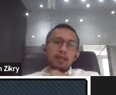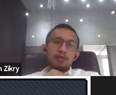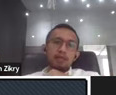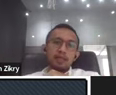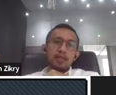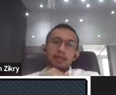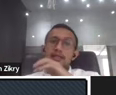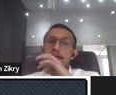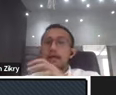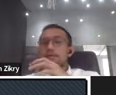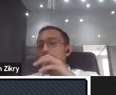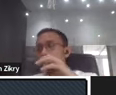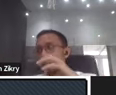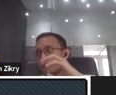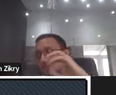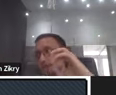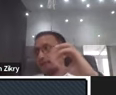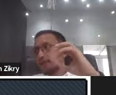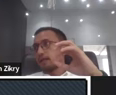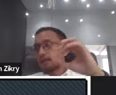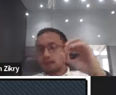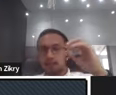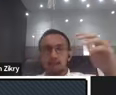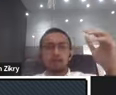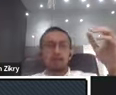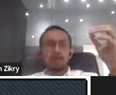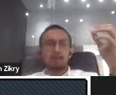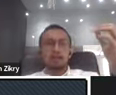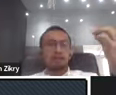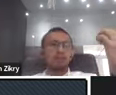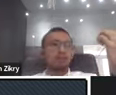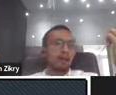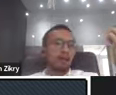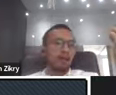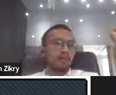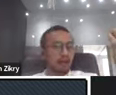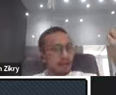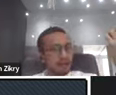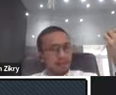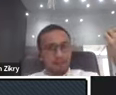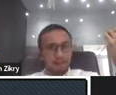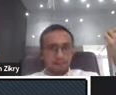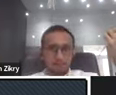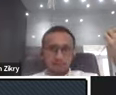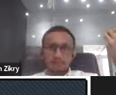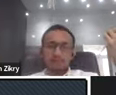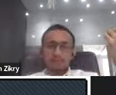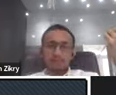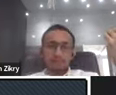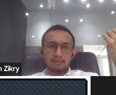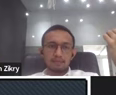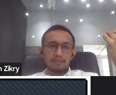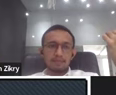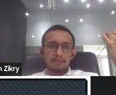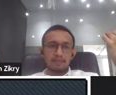Selanjutnya beberapa isu penting yang ini saya akan bahas sekilas-sekilas saja karena kita punya keterbatasan waktu. Berapa lama lagi, Mbak Rani?